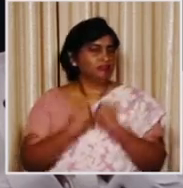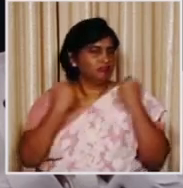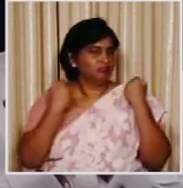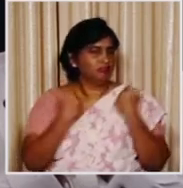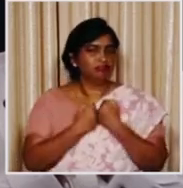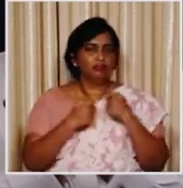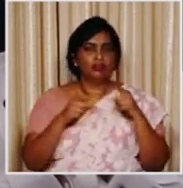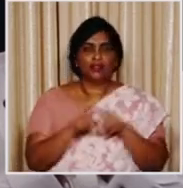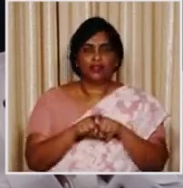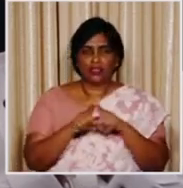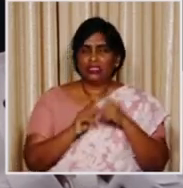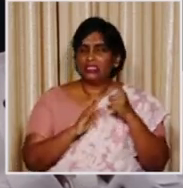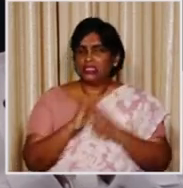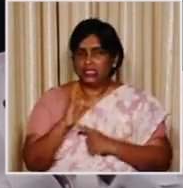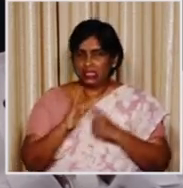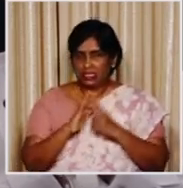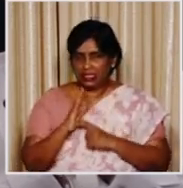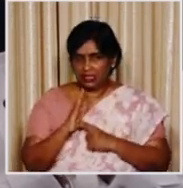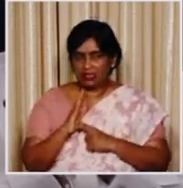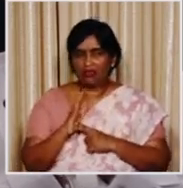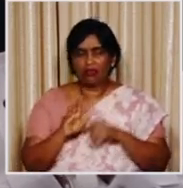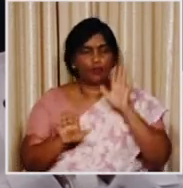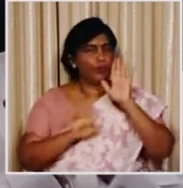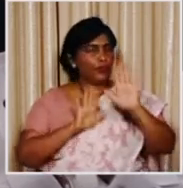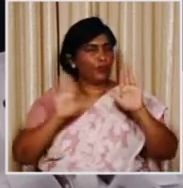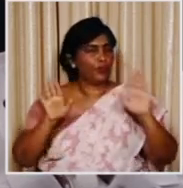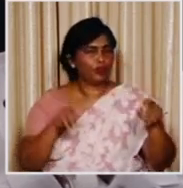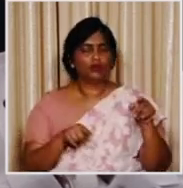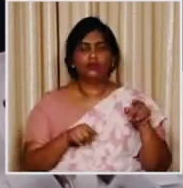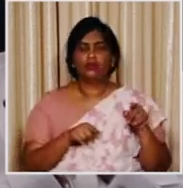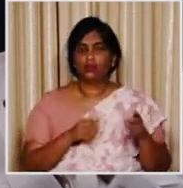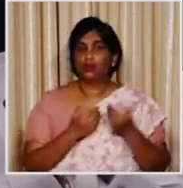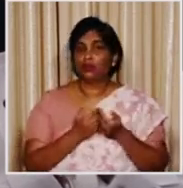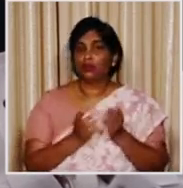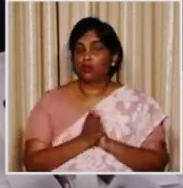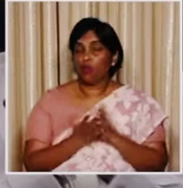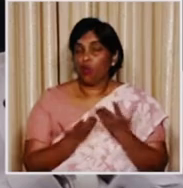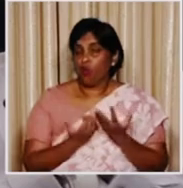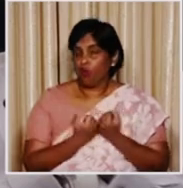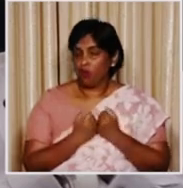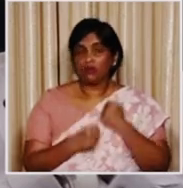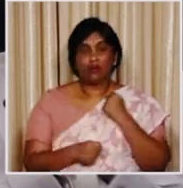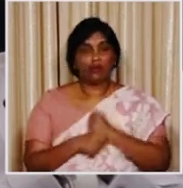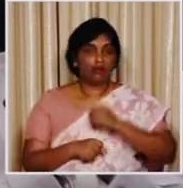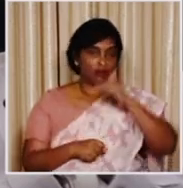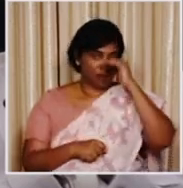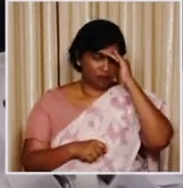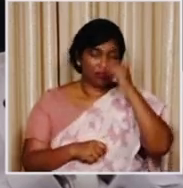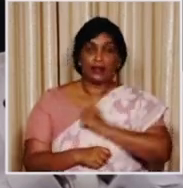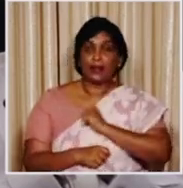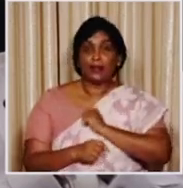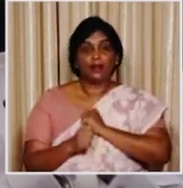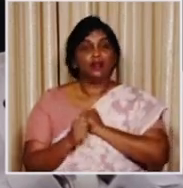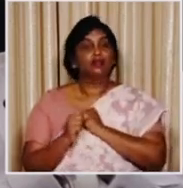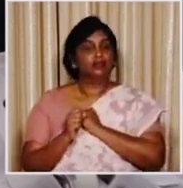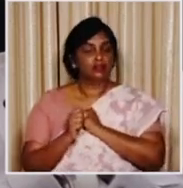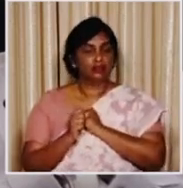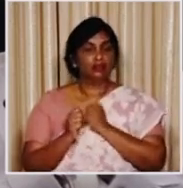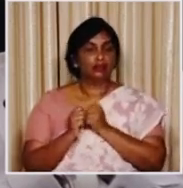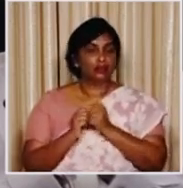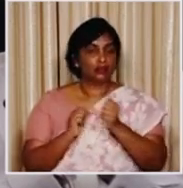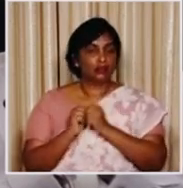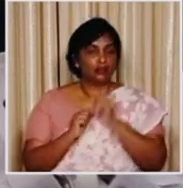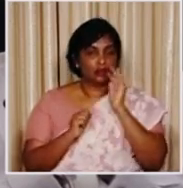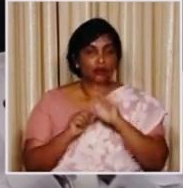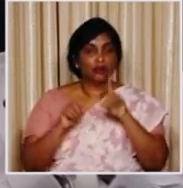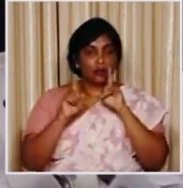ඒ වගේම ඊර්ෂ්‍යාව එක එක්කෙනා තමන්ගේ උමනාවට රාජ්‍ය නායකයා කැමති කරගන්න ගත්ත පියවර,